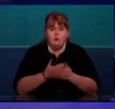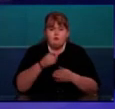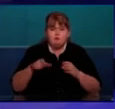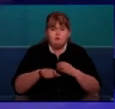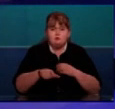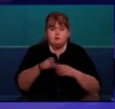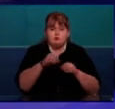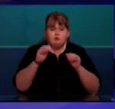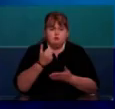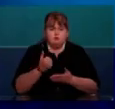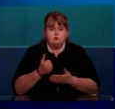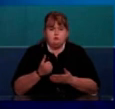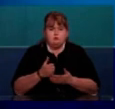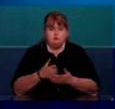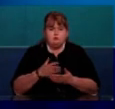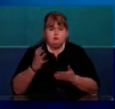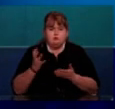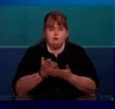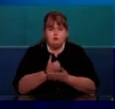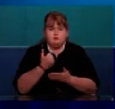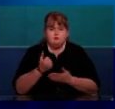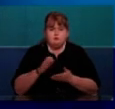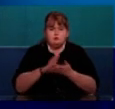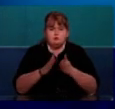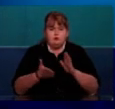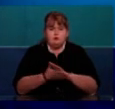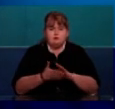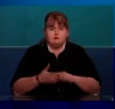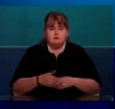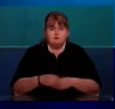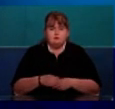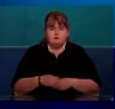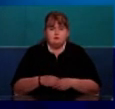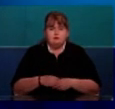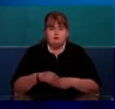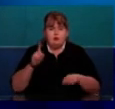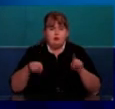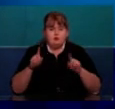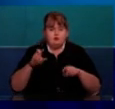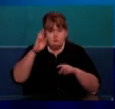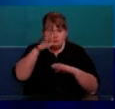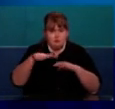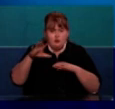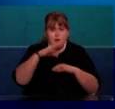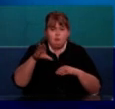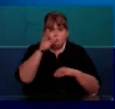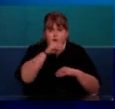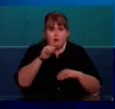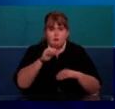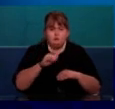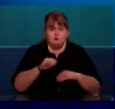пути решения сложившейся ситуации. Некоторым странам удалось